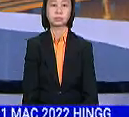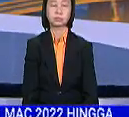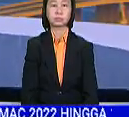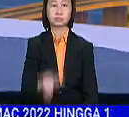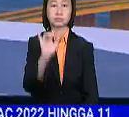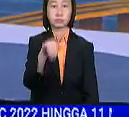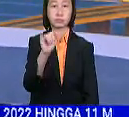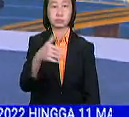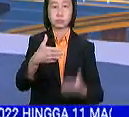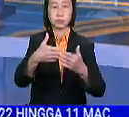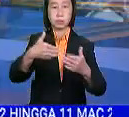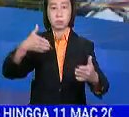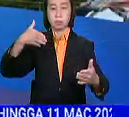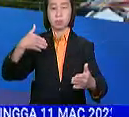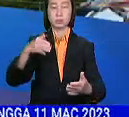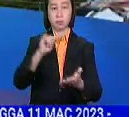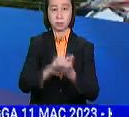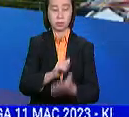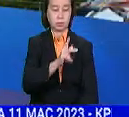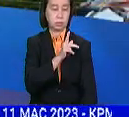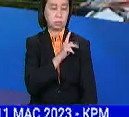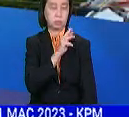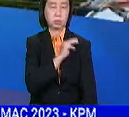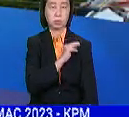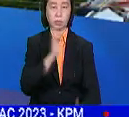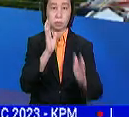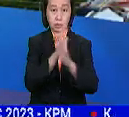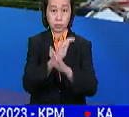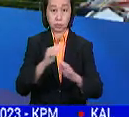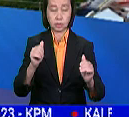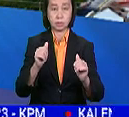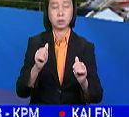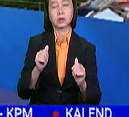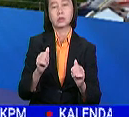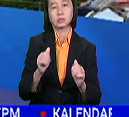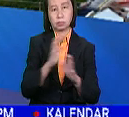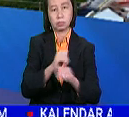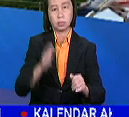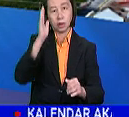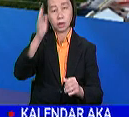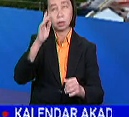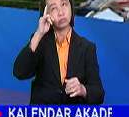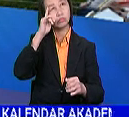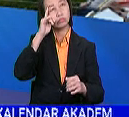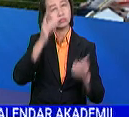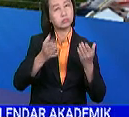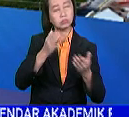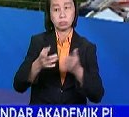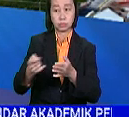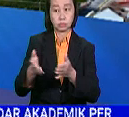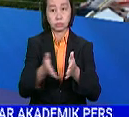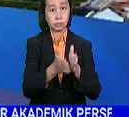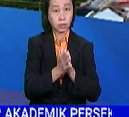Oh Iyah Nurul sebelum itu ketua menteri Datuk Va tinggi country Abang Johar itu nopeng akan mempertimbangkan permintaan